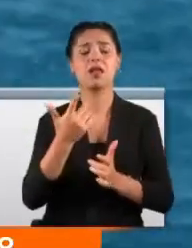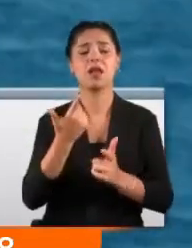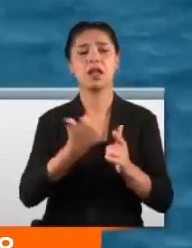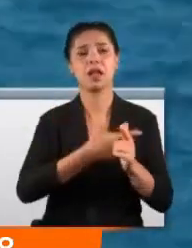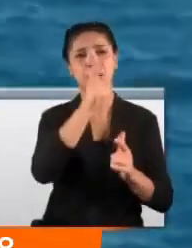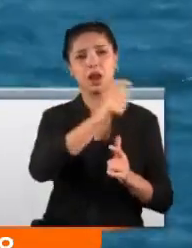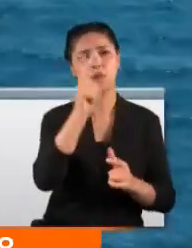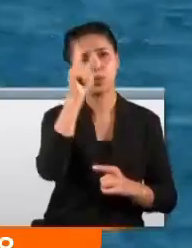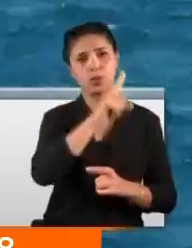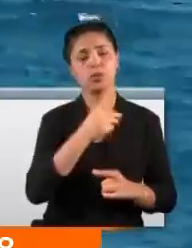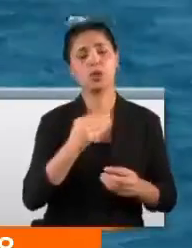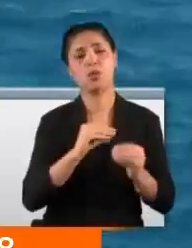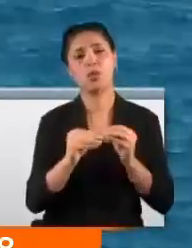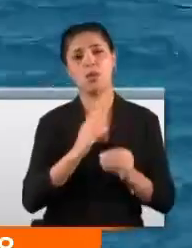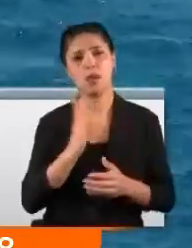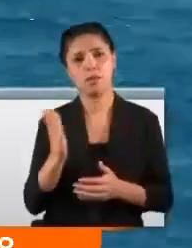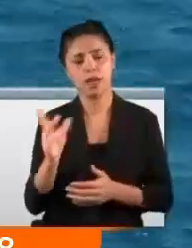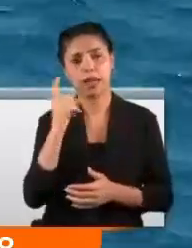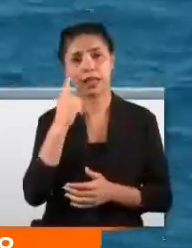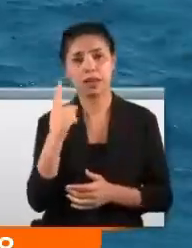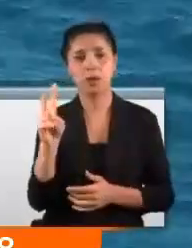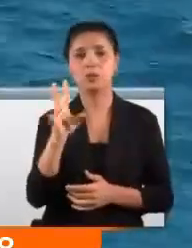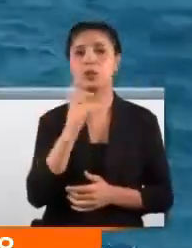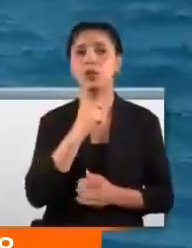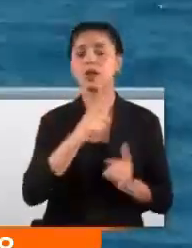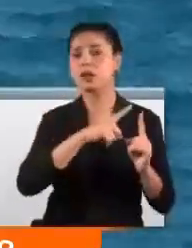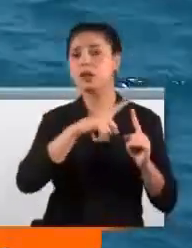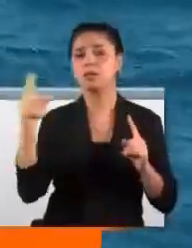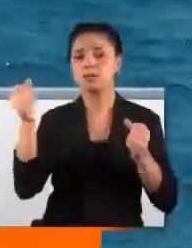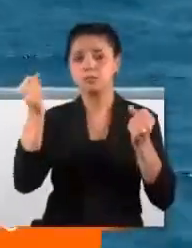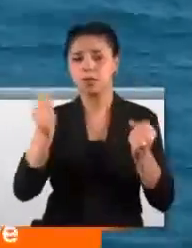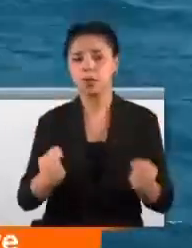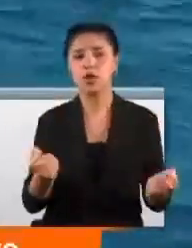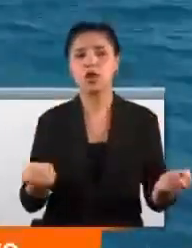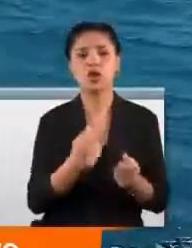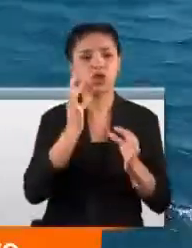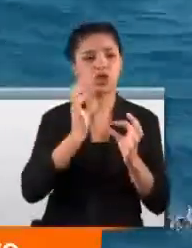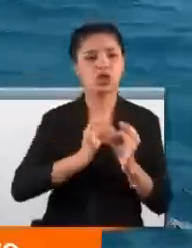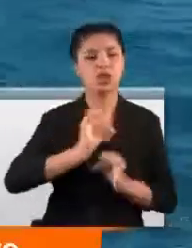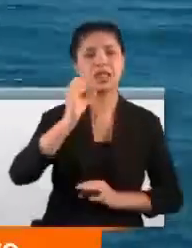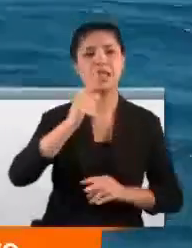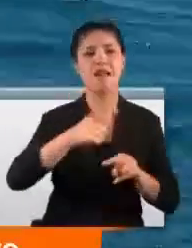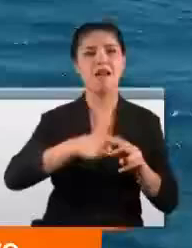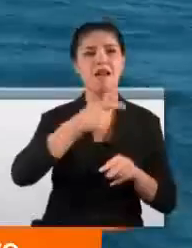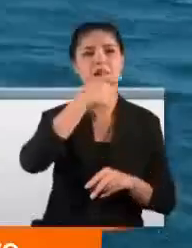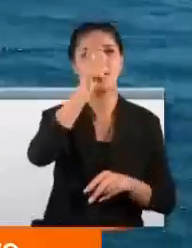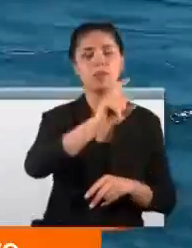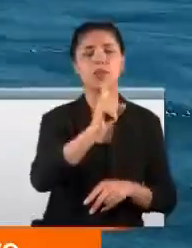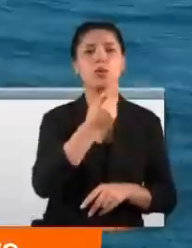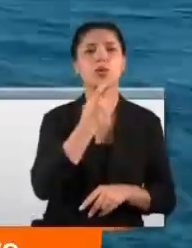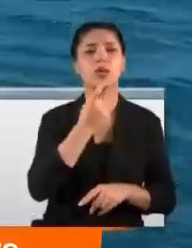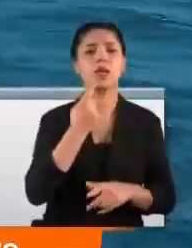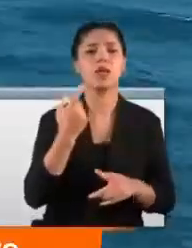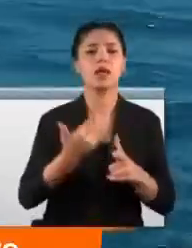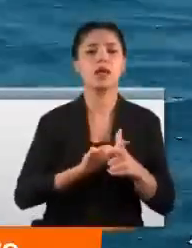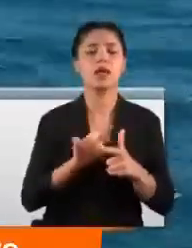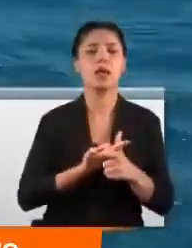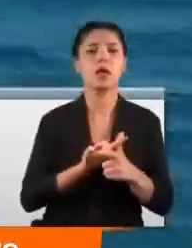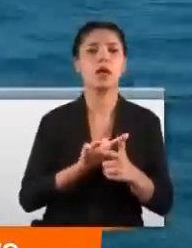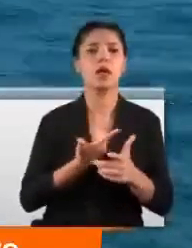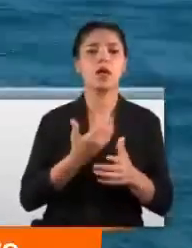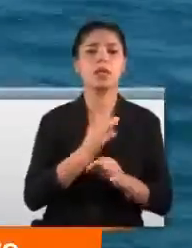büyük sıkıntı çektiriyor. İddiaya göre 24 yıldır orada oturan iş insanı Ali Karacan tam 9 yıldır kirasını doğru